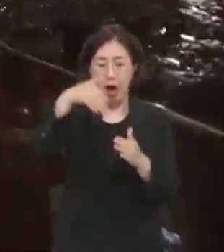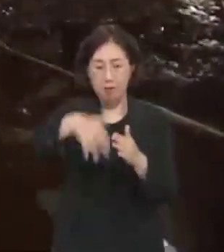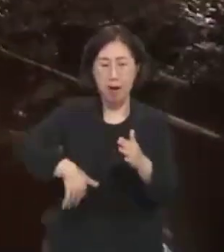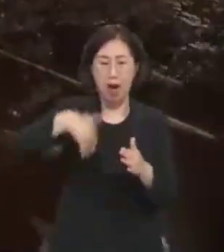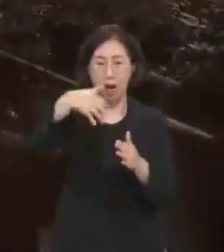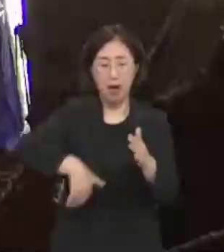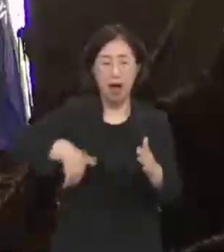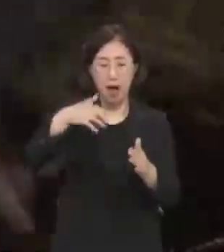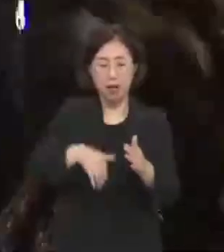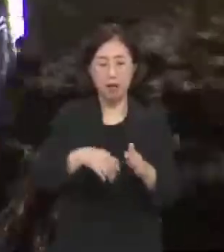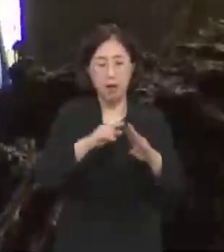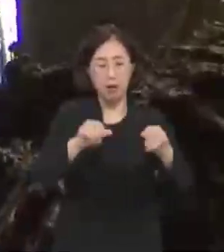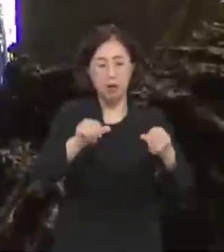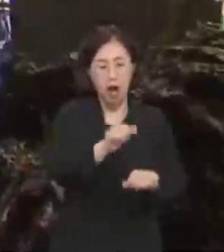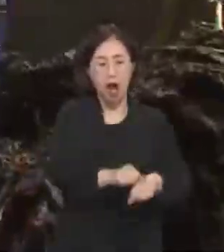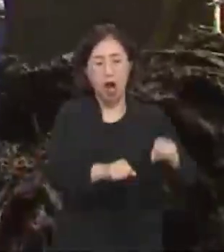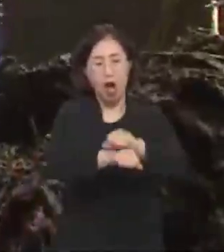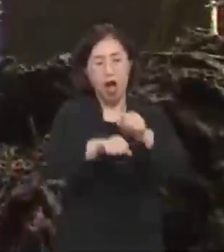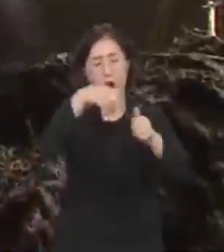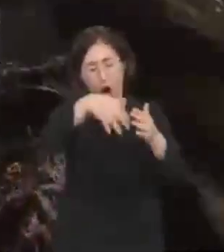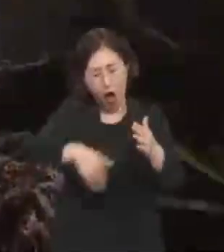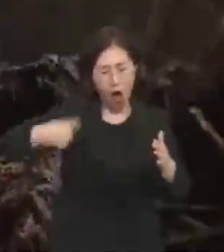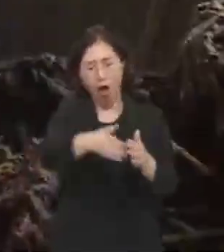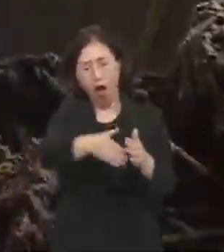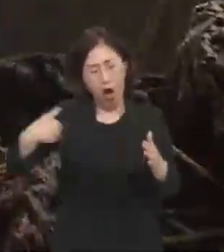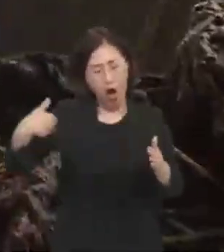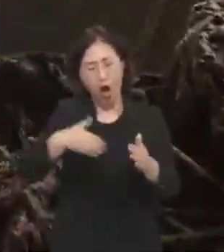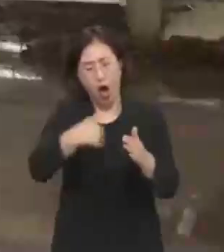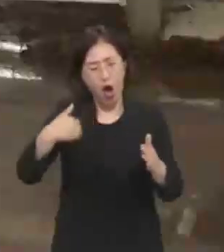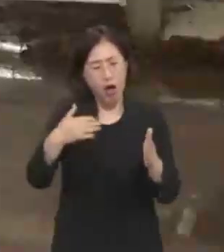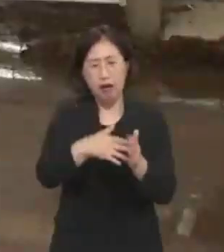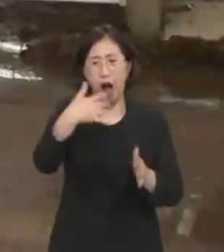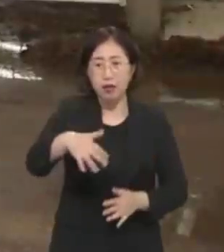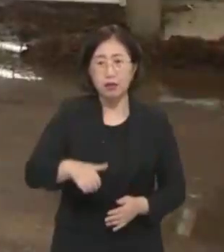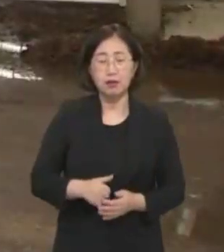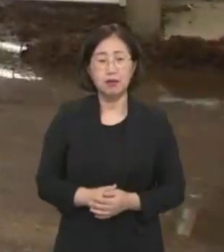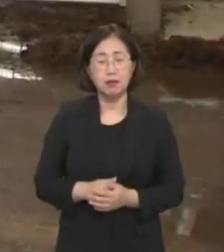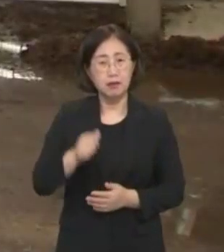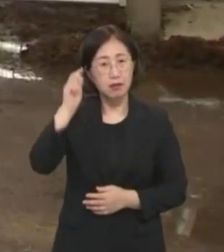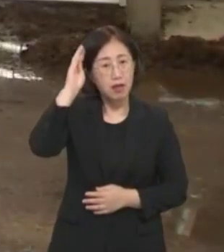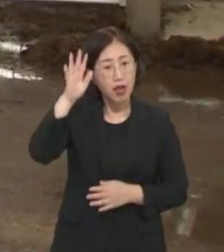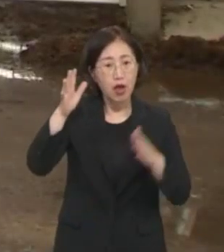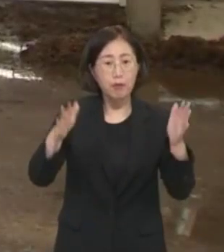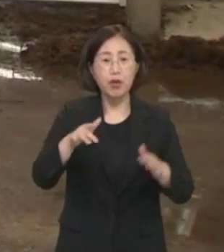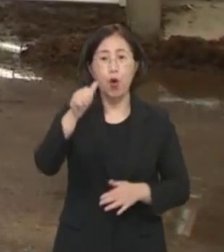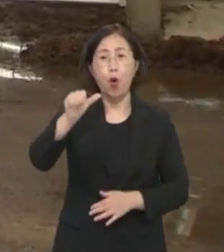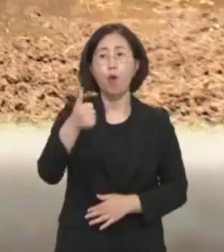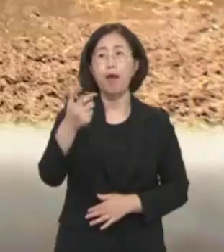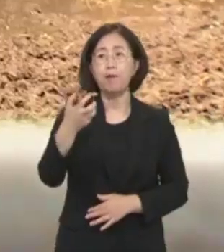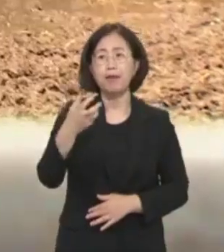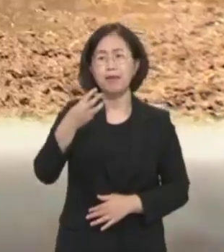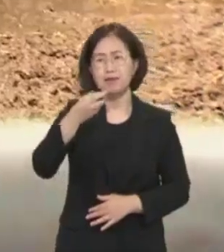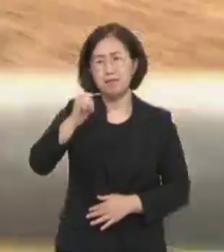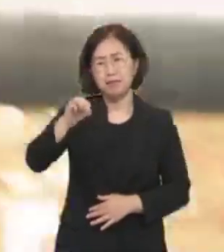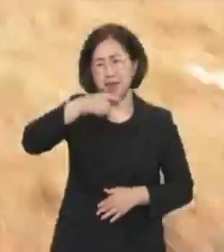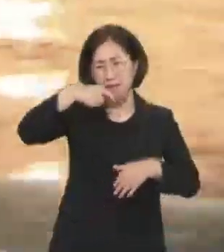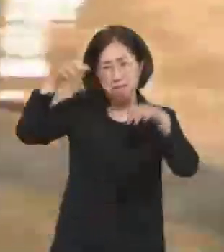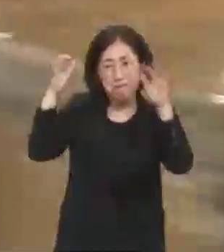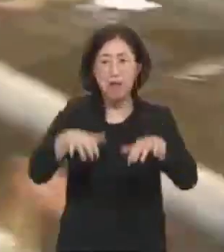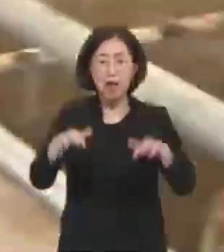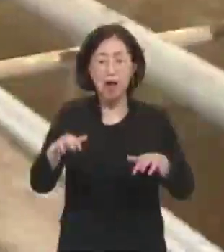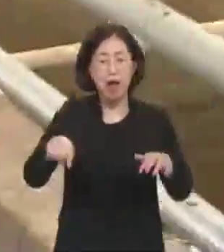많다 보니 치워도 치워도 끝이 보이지 않습니다. 지난 사나흘간 내린 580mm의 집중호우에